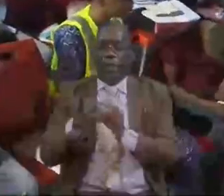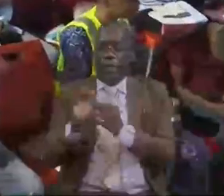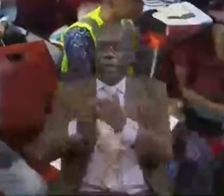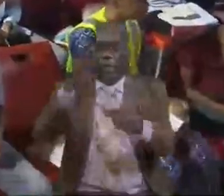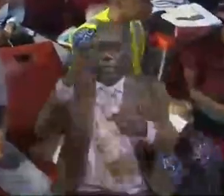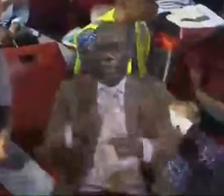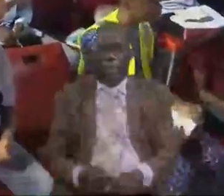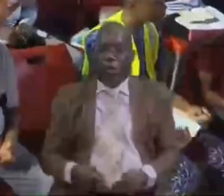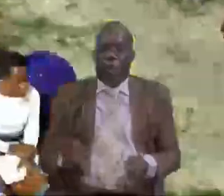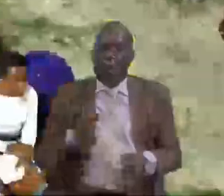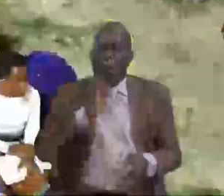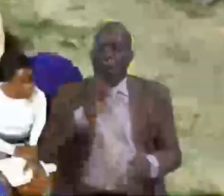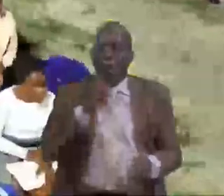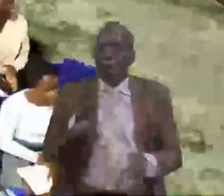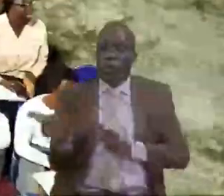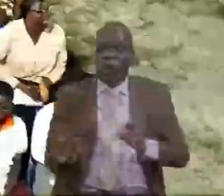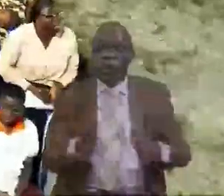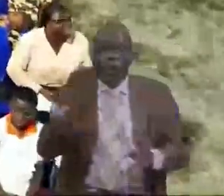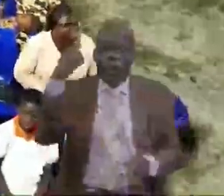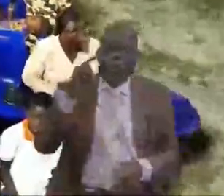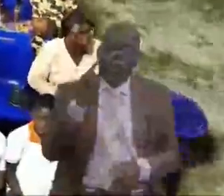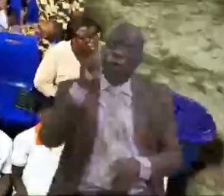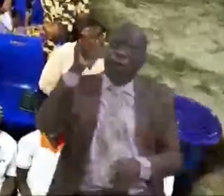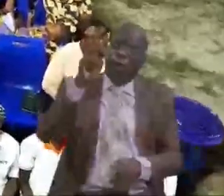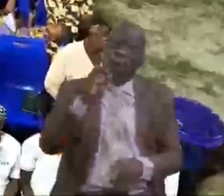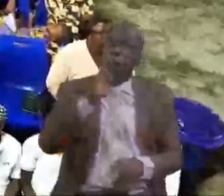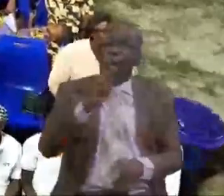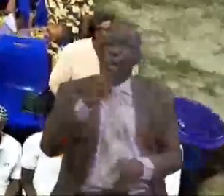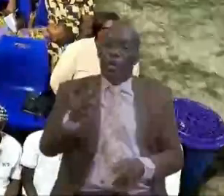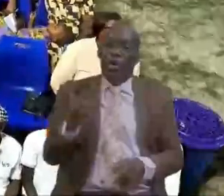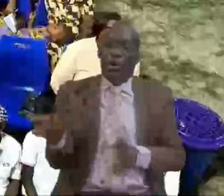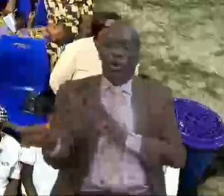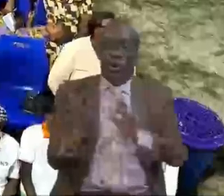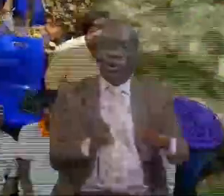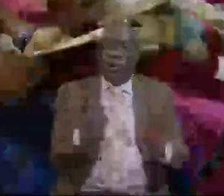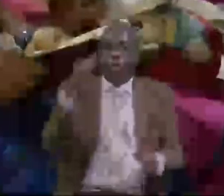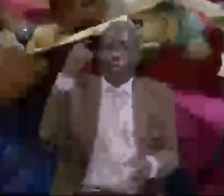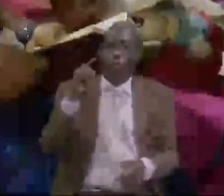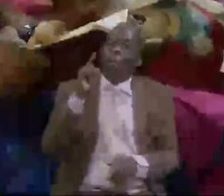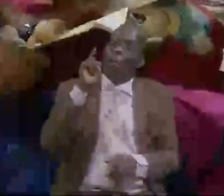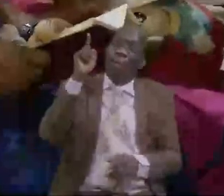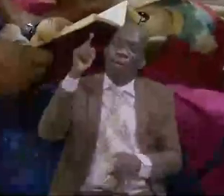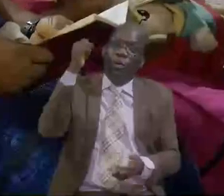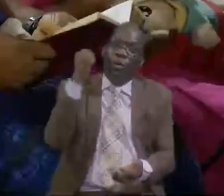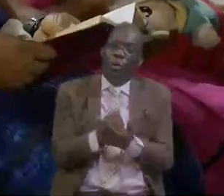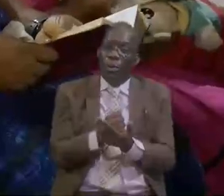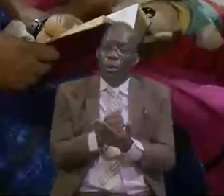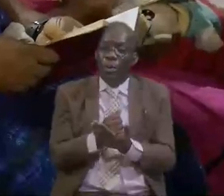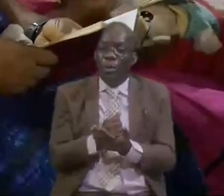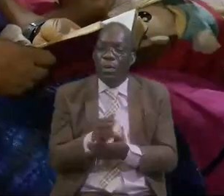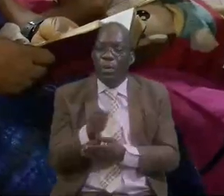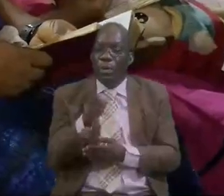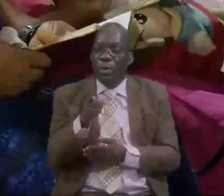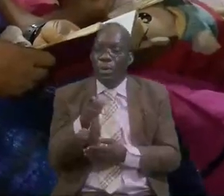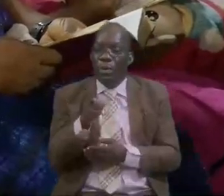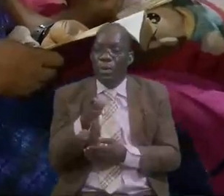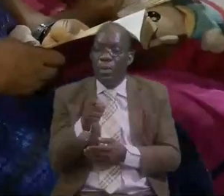Jésus. Est-ce que tu es prêt pour lui? Est-ce que tu demandes, est-ce que tu es prêt pour le Seigneur? Tu